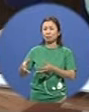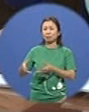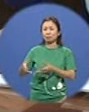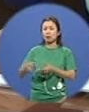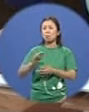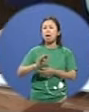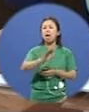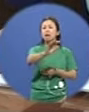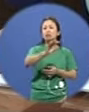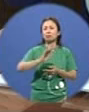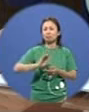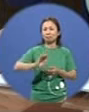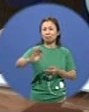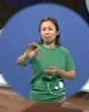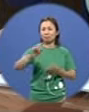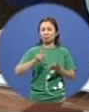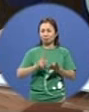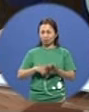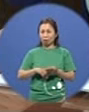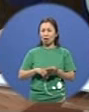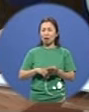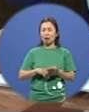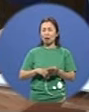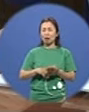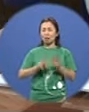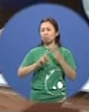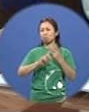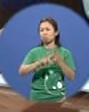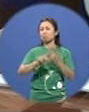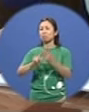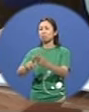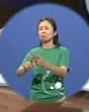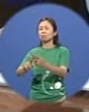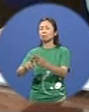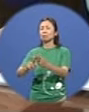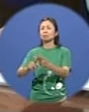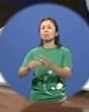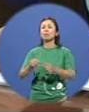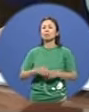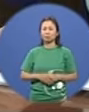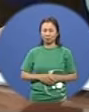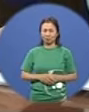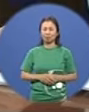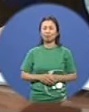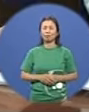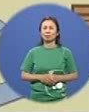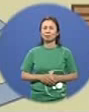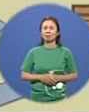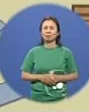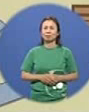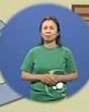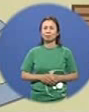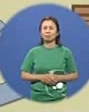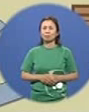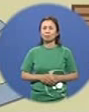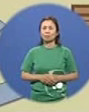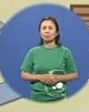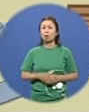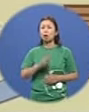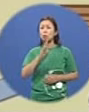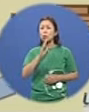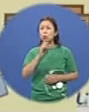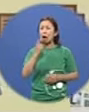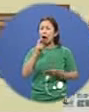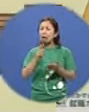メールとかねあるいはあの書き物とかそういうのでドンと送り届けるんですねああはいでこれ簡単なように